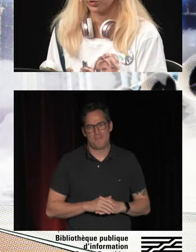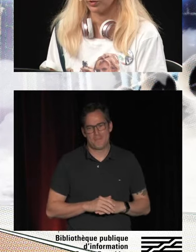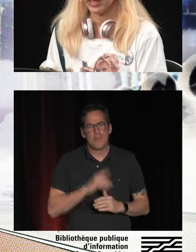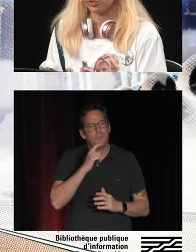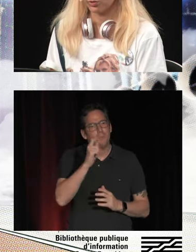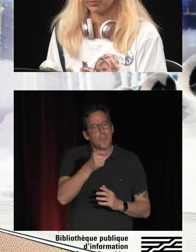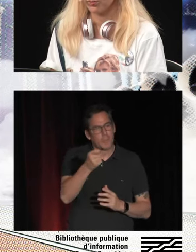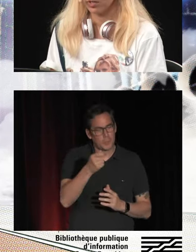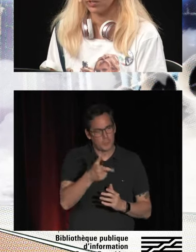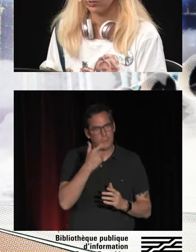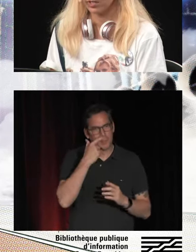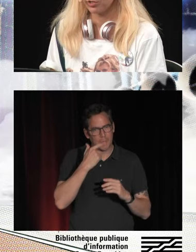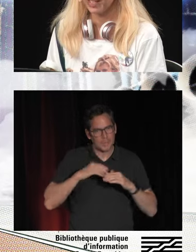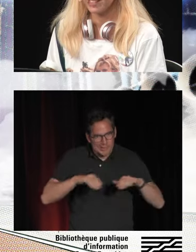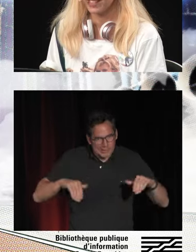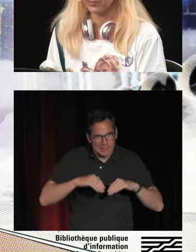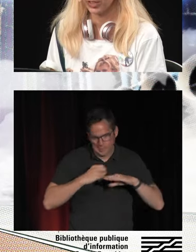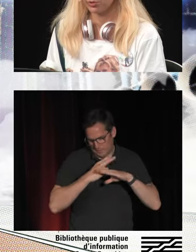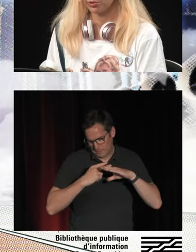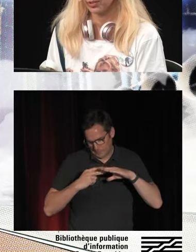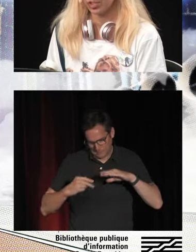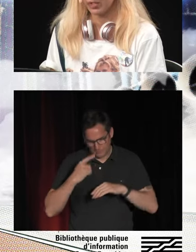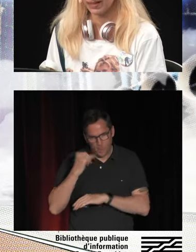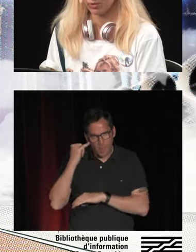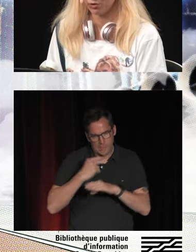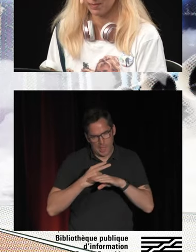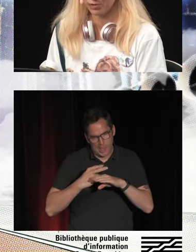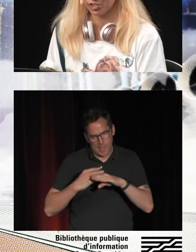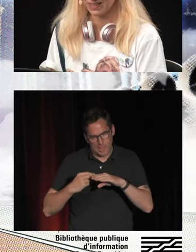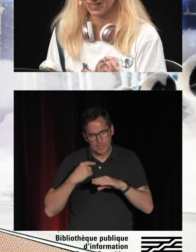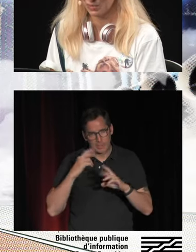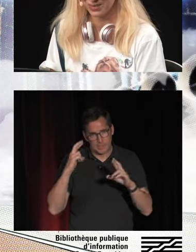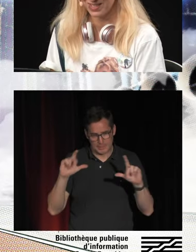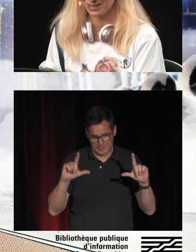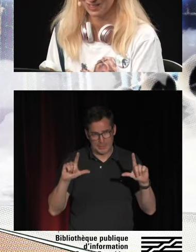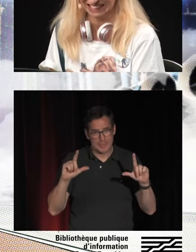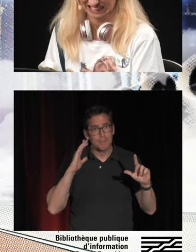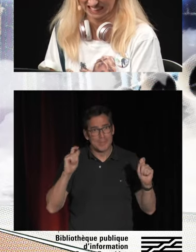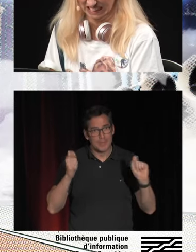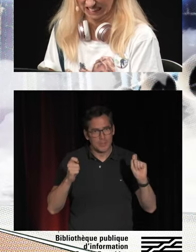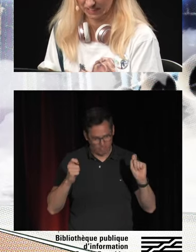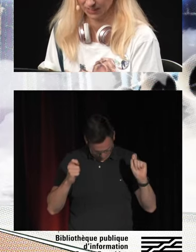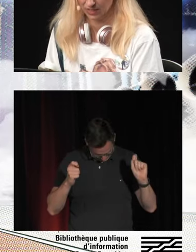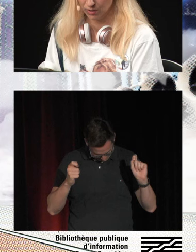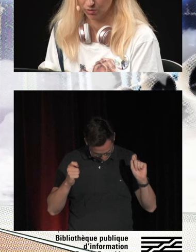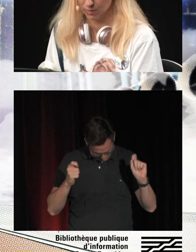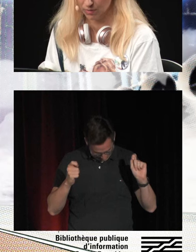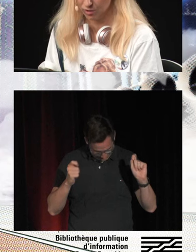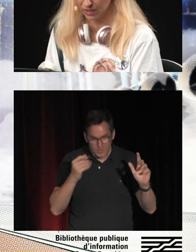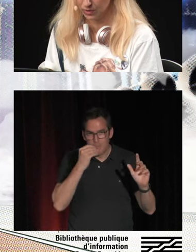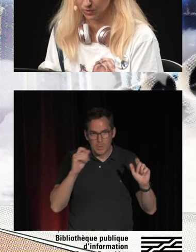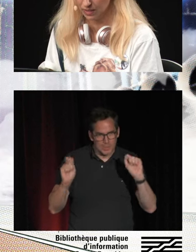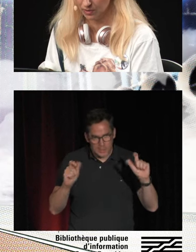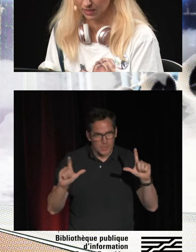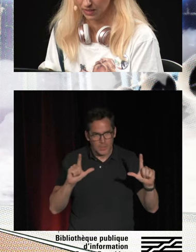Alors évidemment, quand on nage, on est plus lent. Donc là, je vais essayer de faire un truc. J'espère que le jeu va pas changer maintenant parce que sinon... Sinon, je vais avoir un